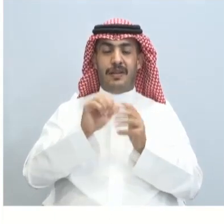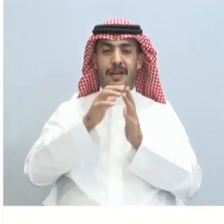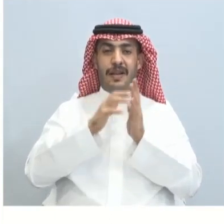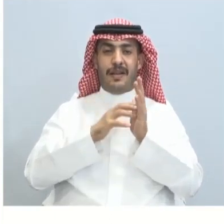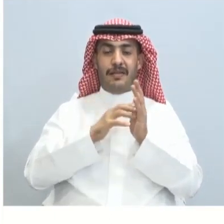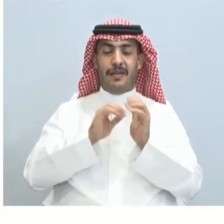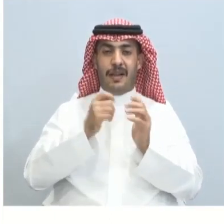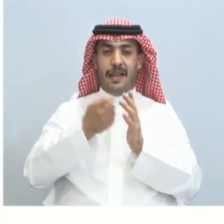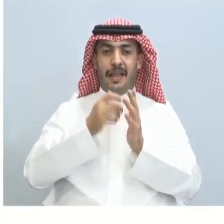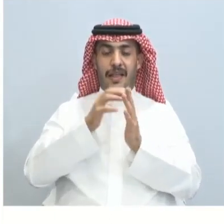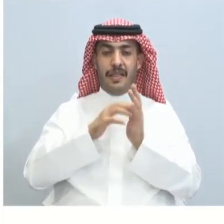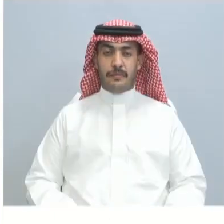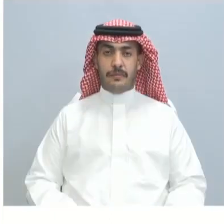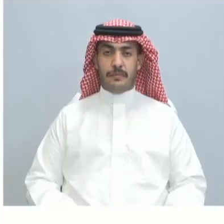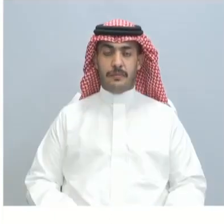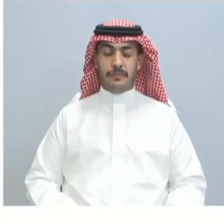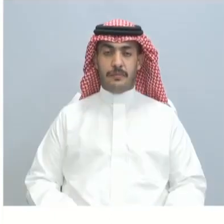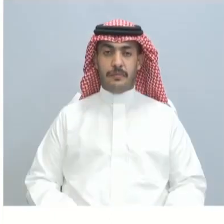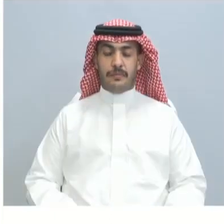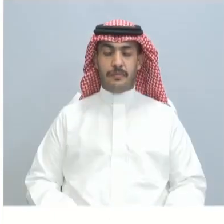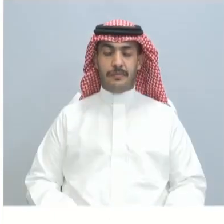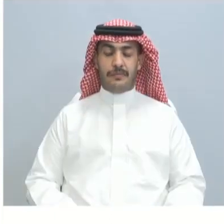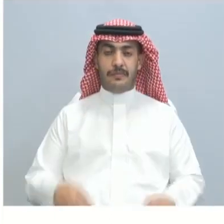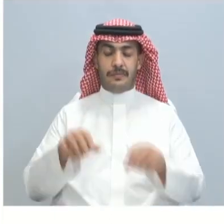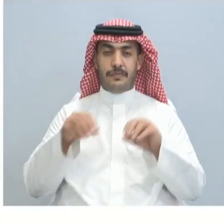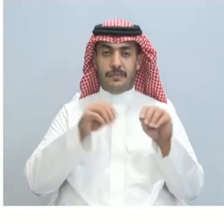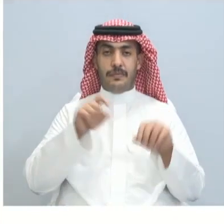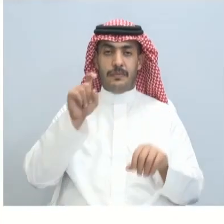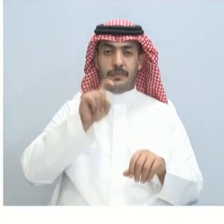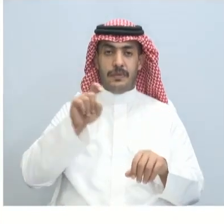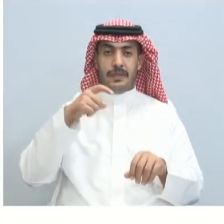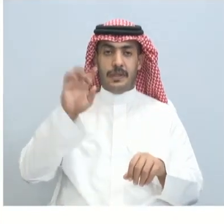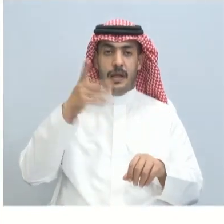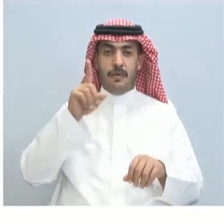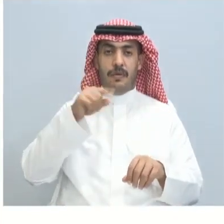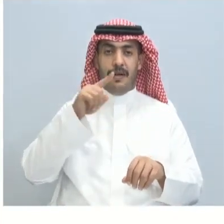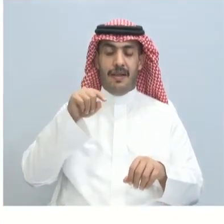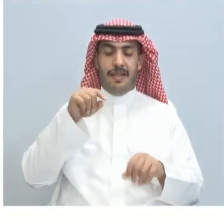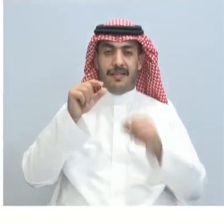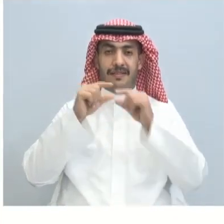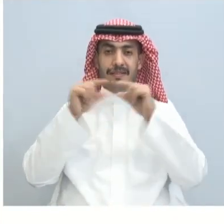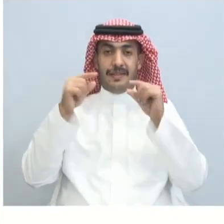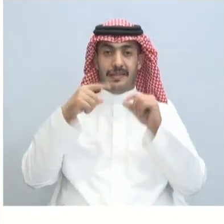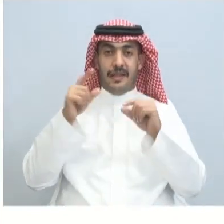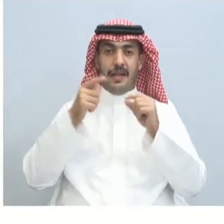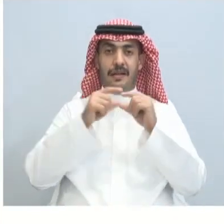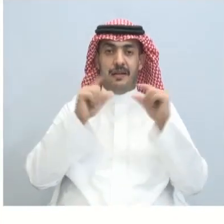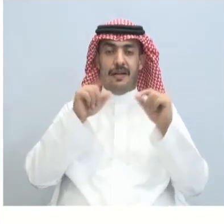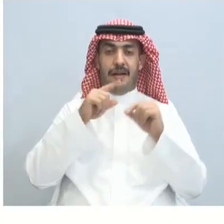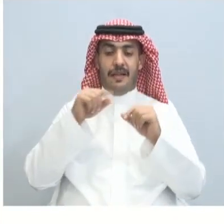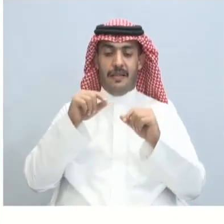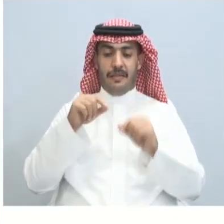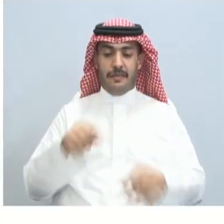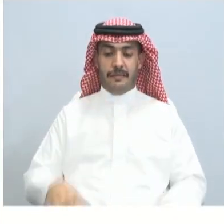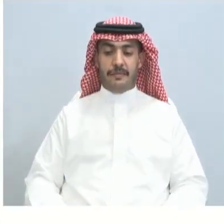لكاتب او متلقي الخير ناتي الى تقويم ضع علامه صح امام العباره الصحيحه وعلامه خطا امام